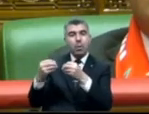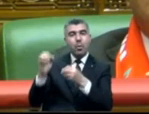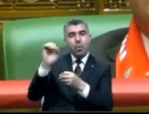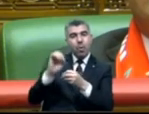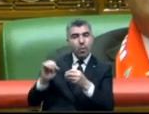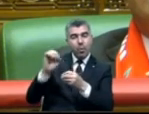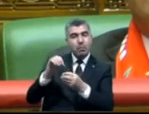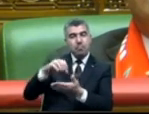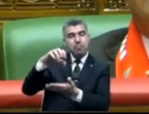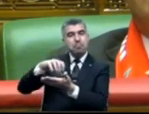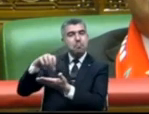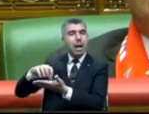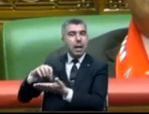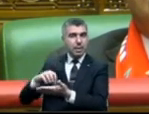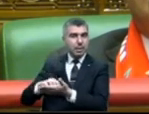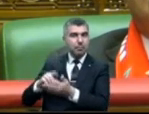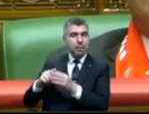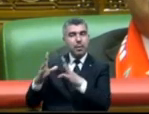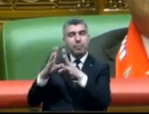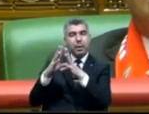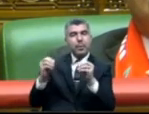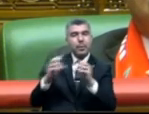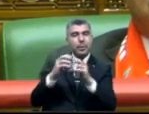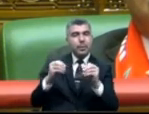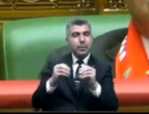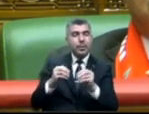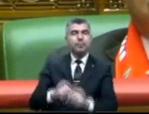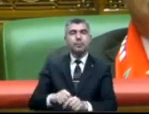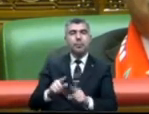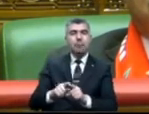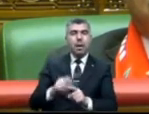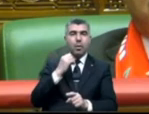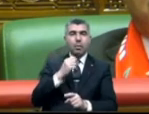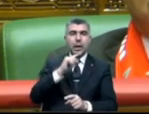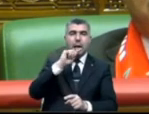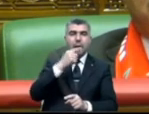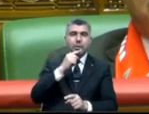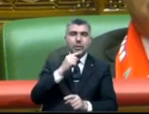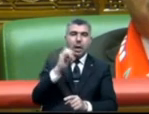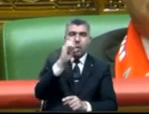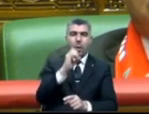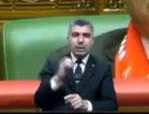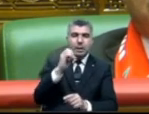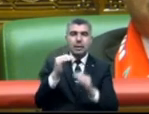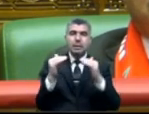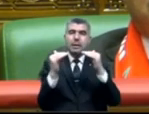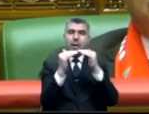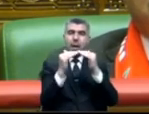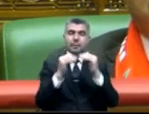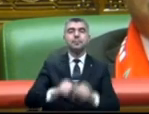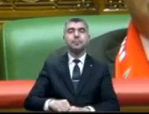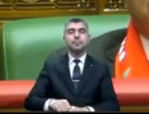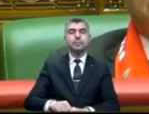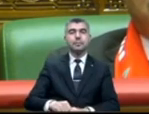بعض المناطق التي تعاني من ندرة المياه مثل زاغورة وورزازات وتنغير وطاطا وغيرها، في